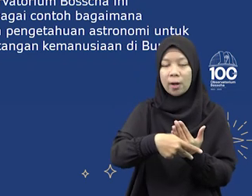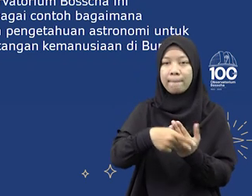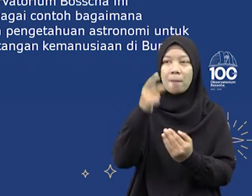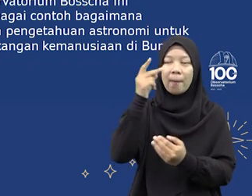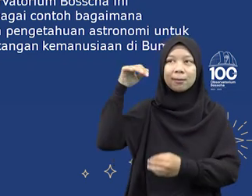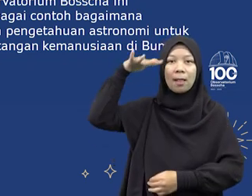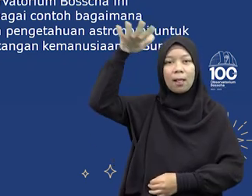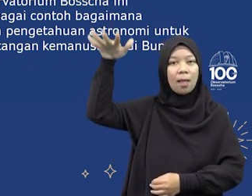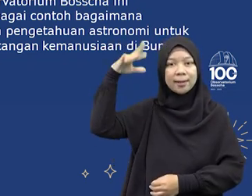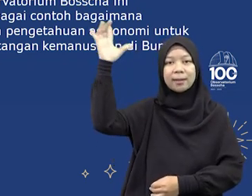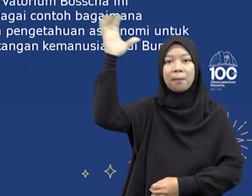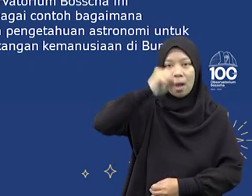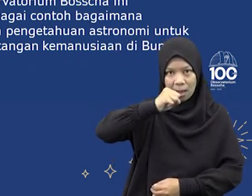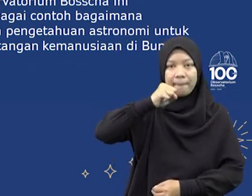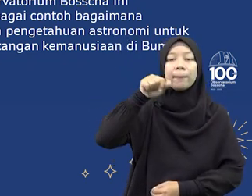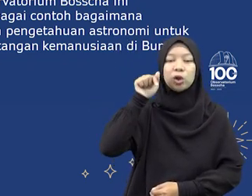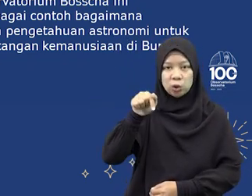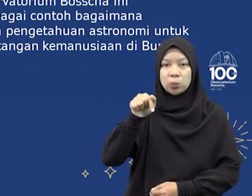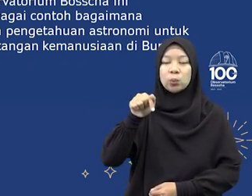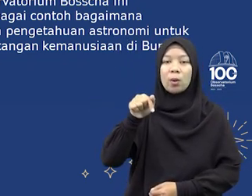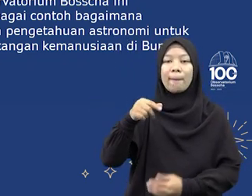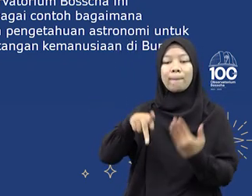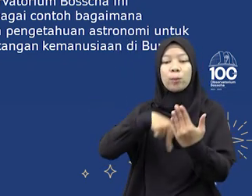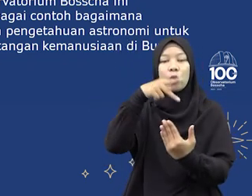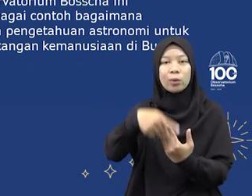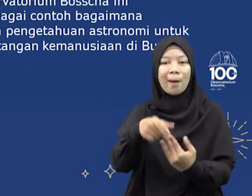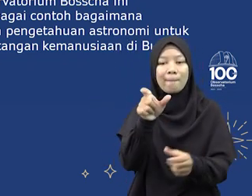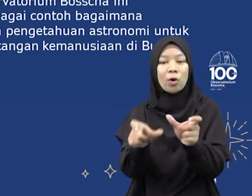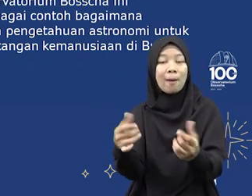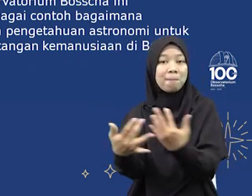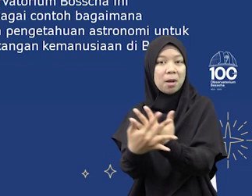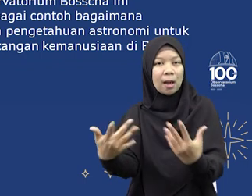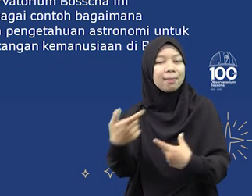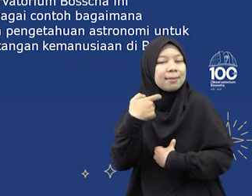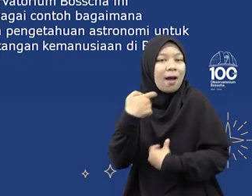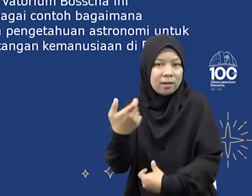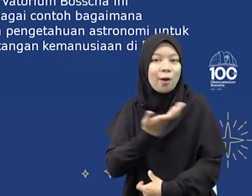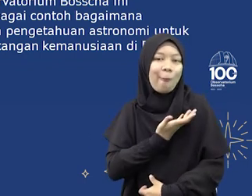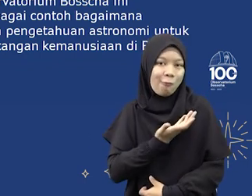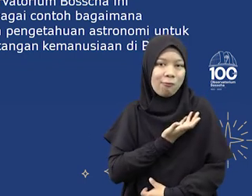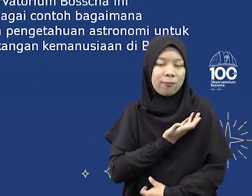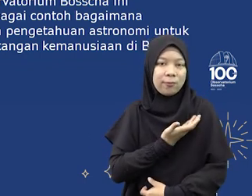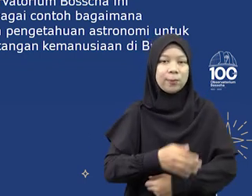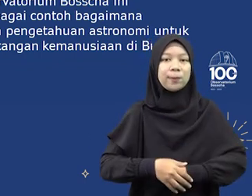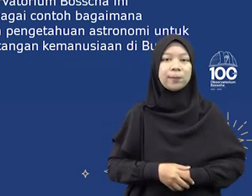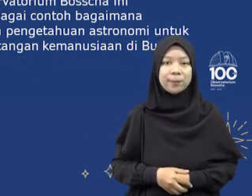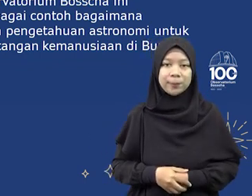telah menjadi program sains populer yang digemari oleh masyarakat semua umur di Indonesia